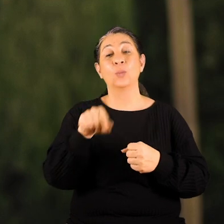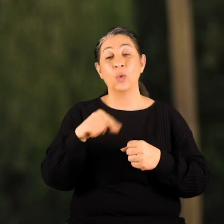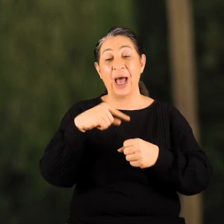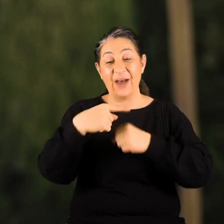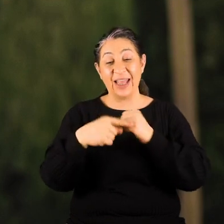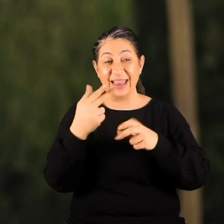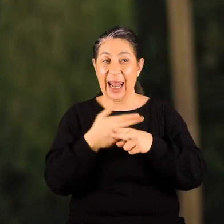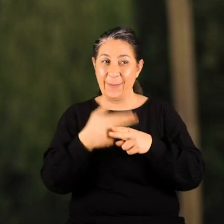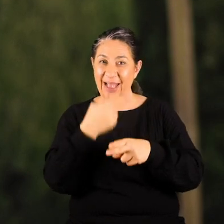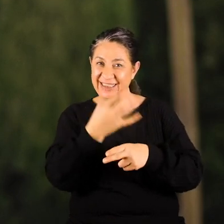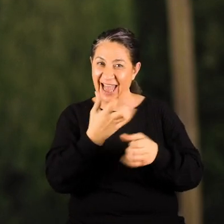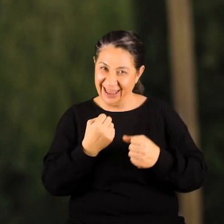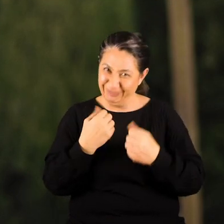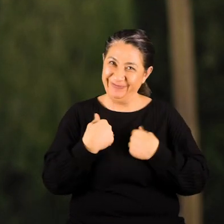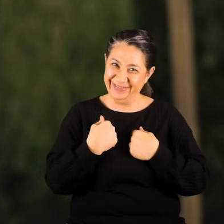denemeye izin aldım.